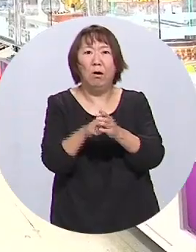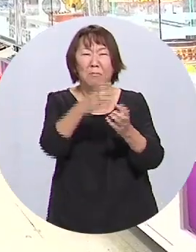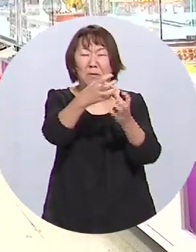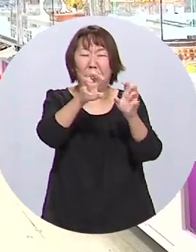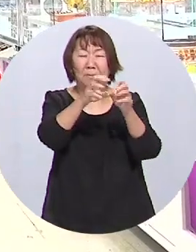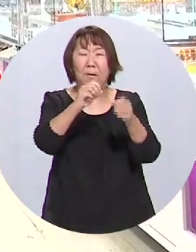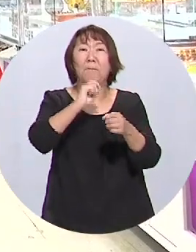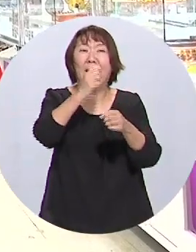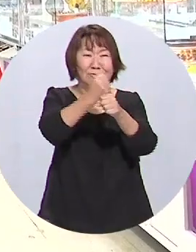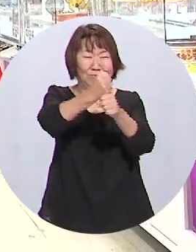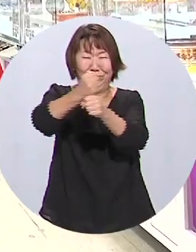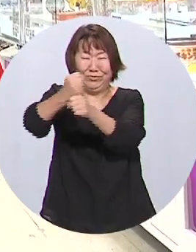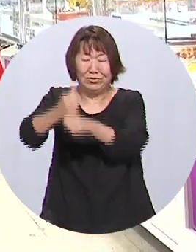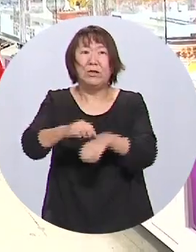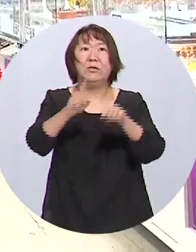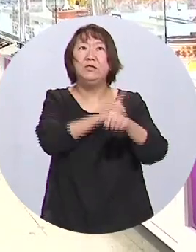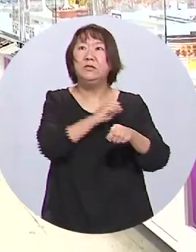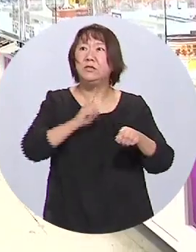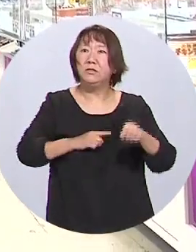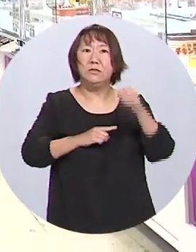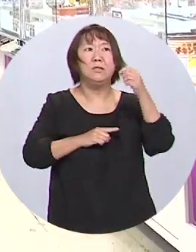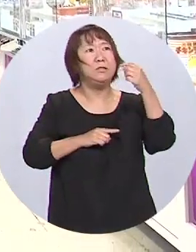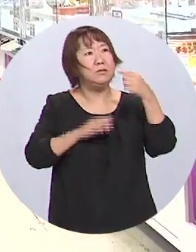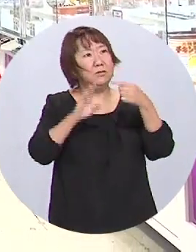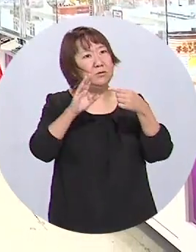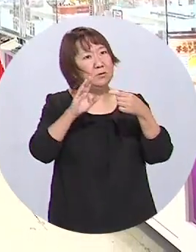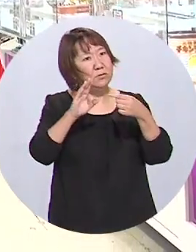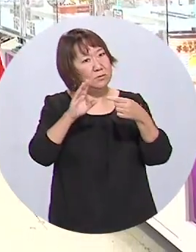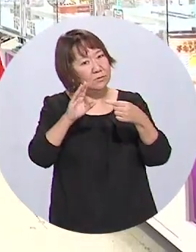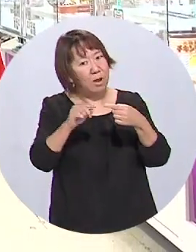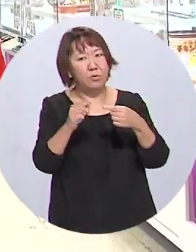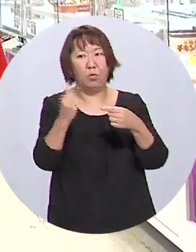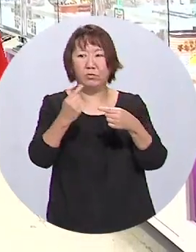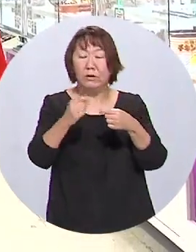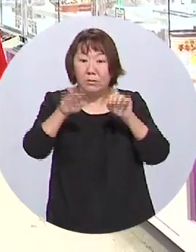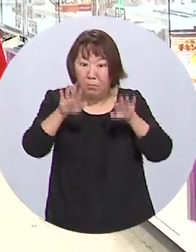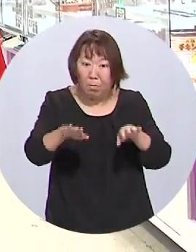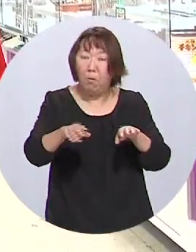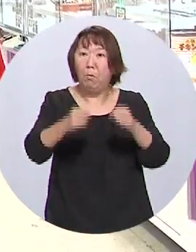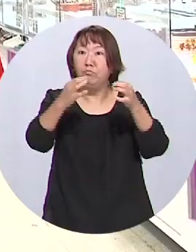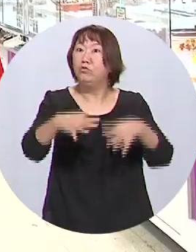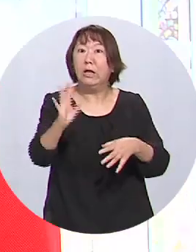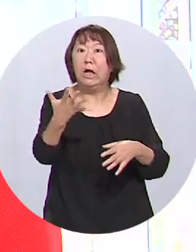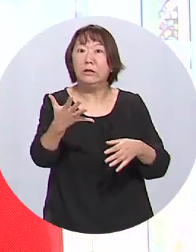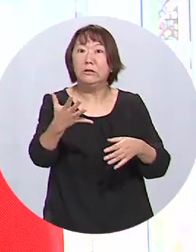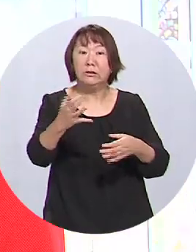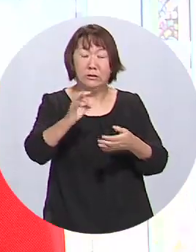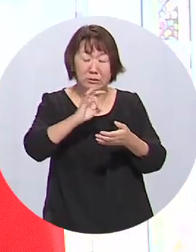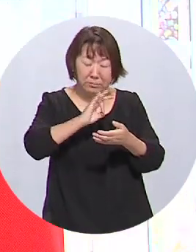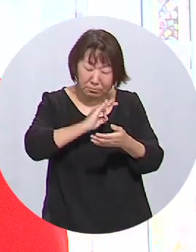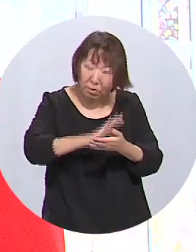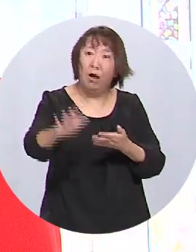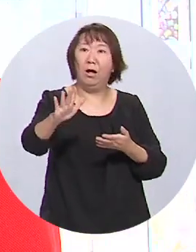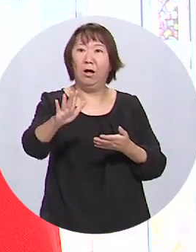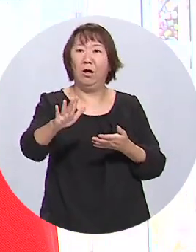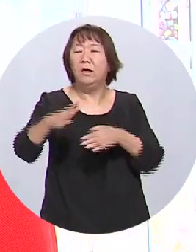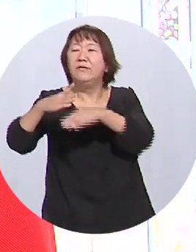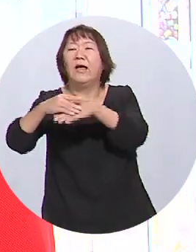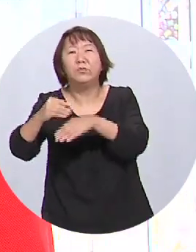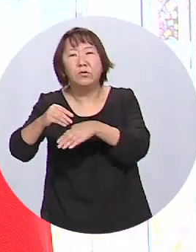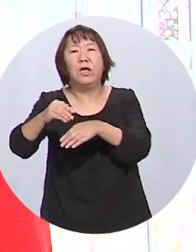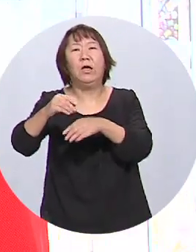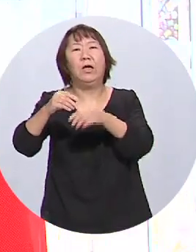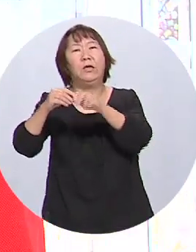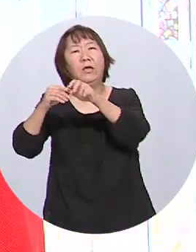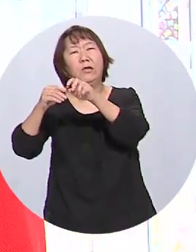個出ておりまして、今ここに至るまで1個たりとも今ロスを出してない状態です。最初は本当に20個とか15